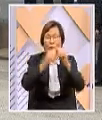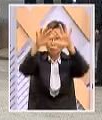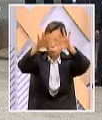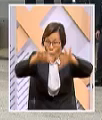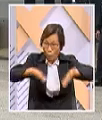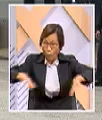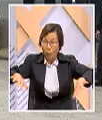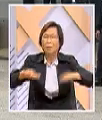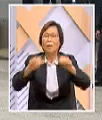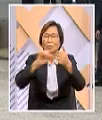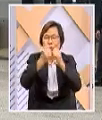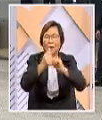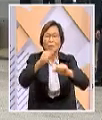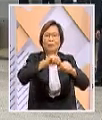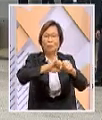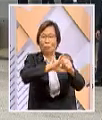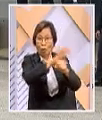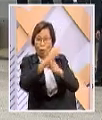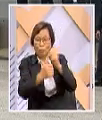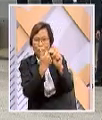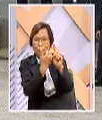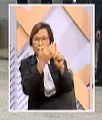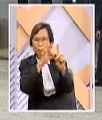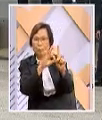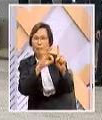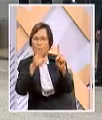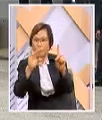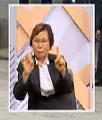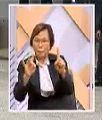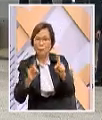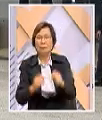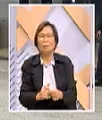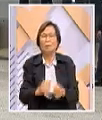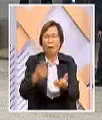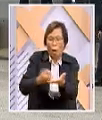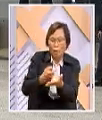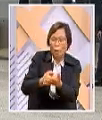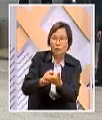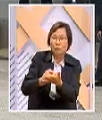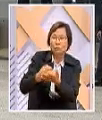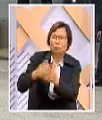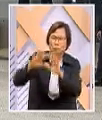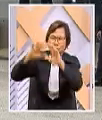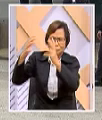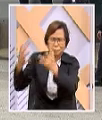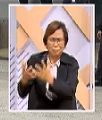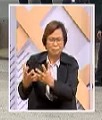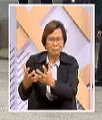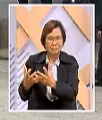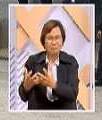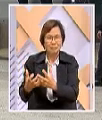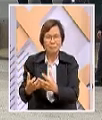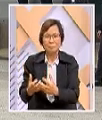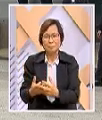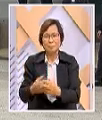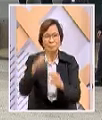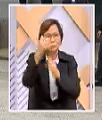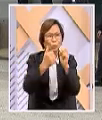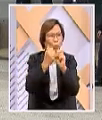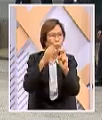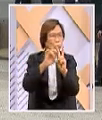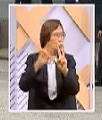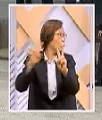Commonwealth 1968, Hoki Piala Dunia 2002, Kejohanan Badminton Dunia